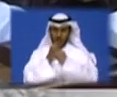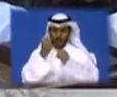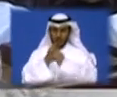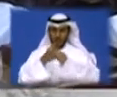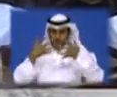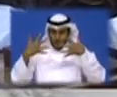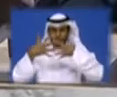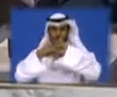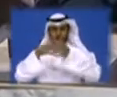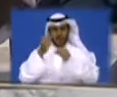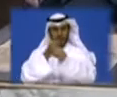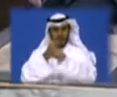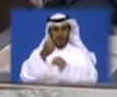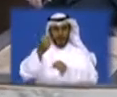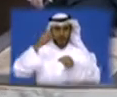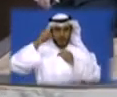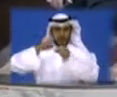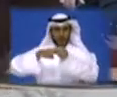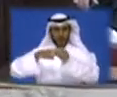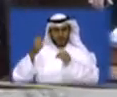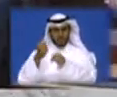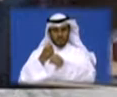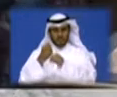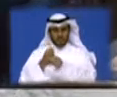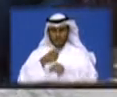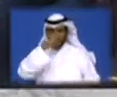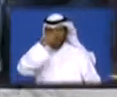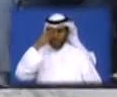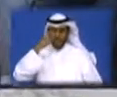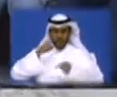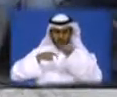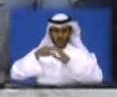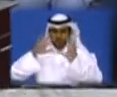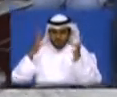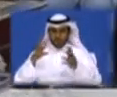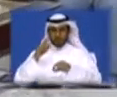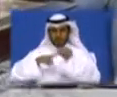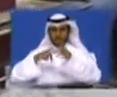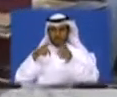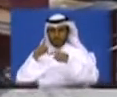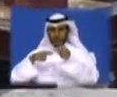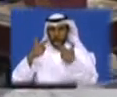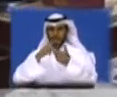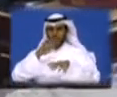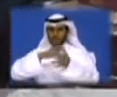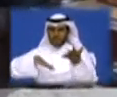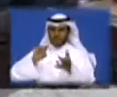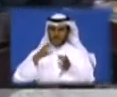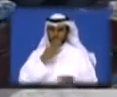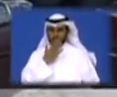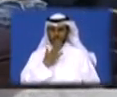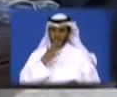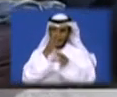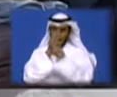الإقليمية والدولية والتنسيق السياسي لمجابهة خطر الإرهاب الذي يضرب مناطق واسعة